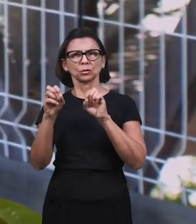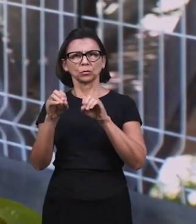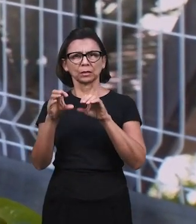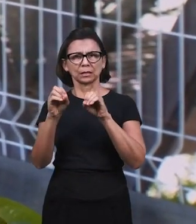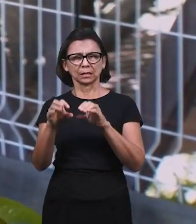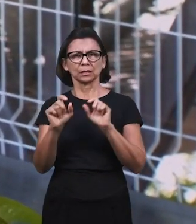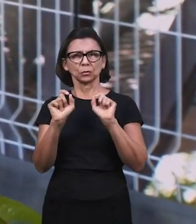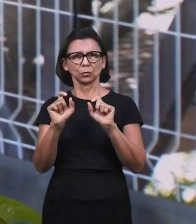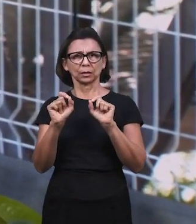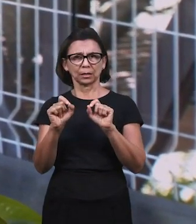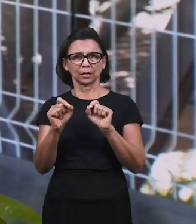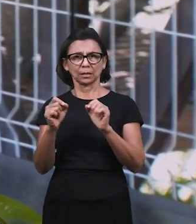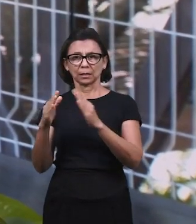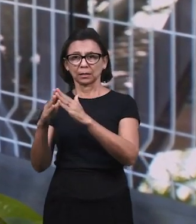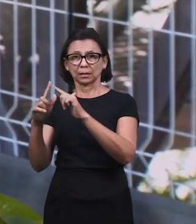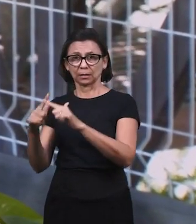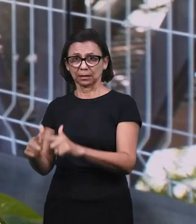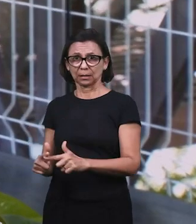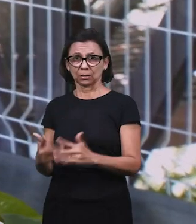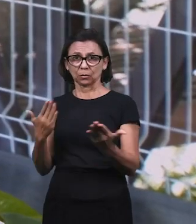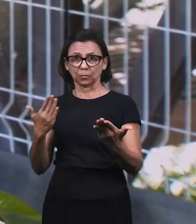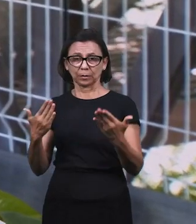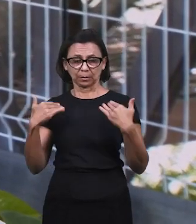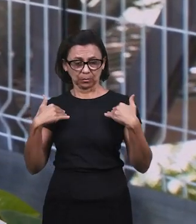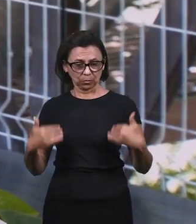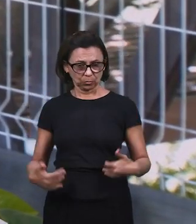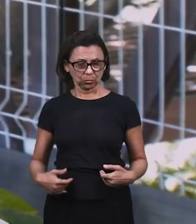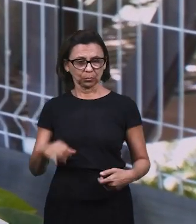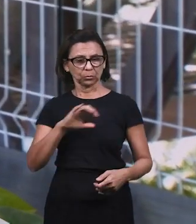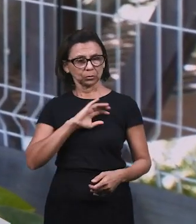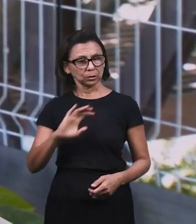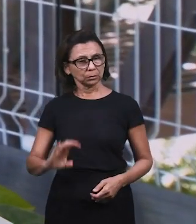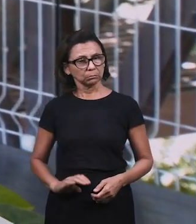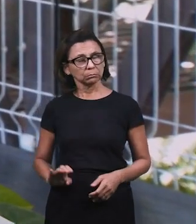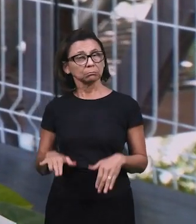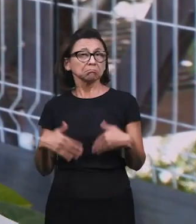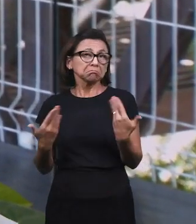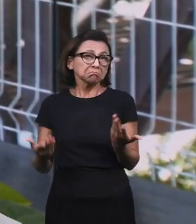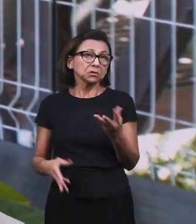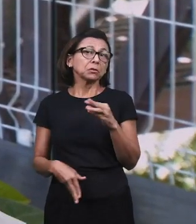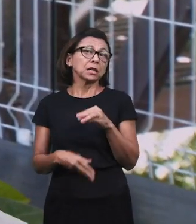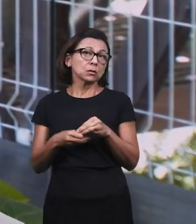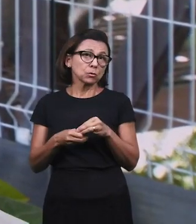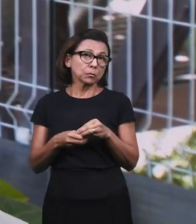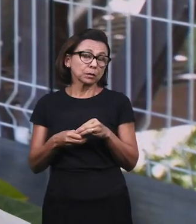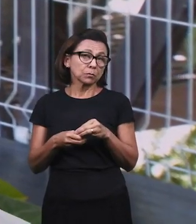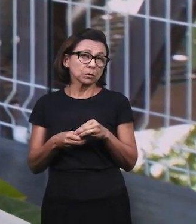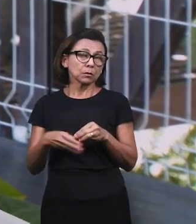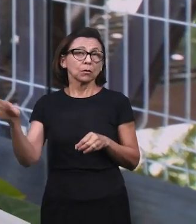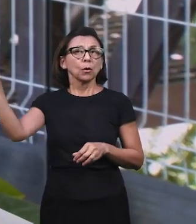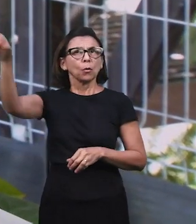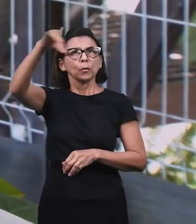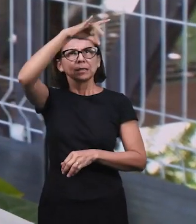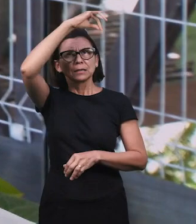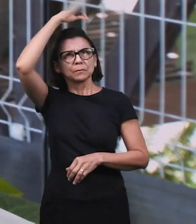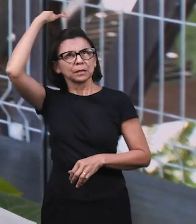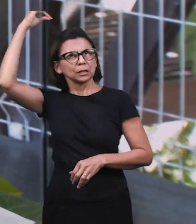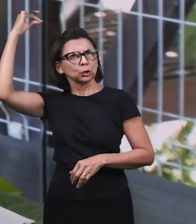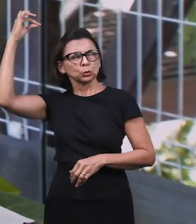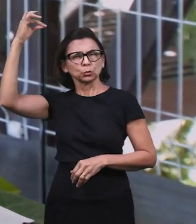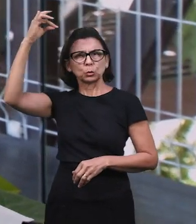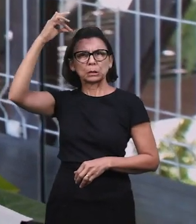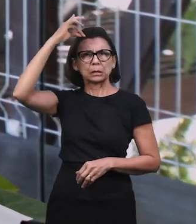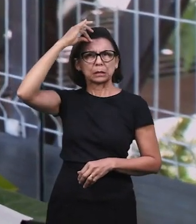l'Église est le corps de Christ, nous comprenons que le Saint-Esprit de Dieu est inclusif, c'est-à-dire il inclut,